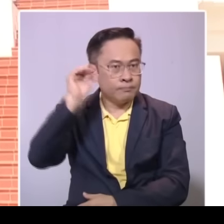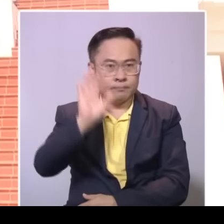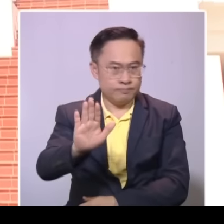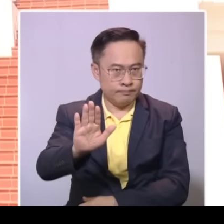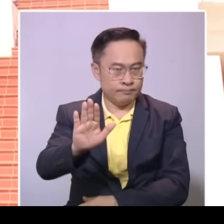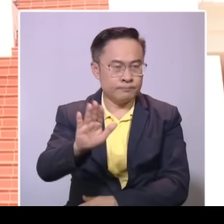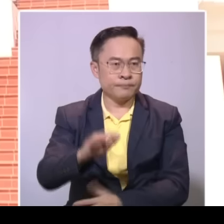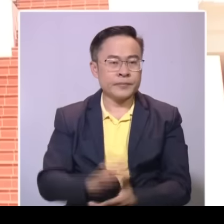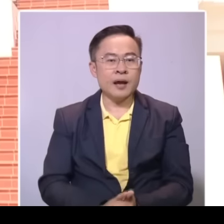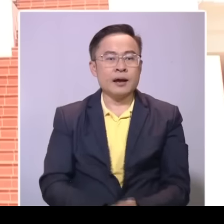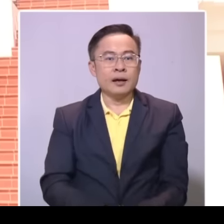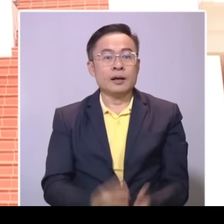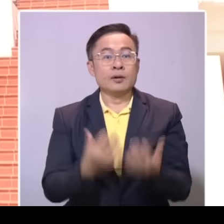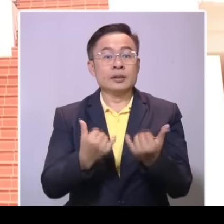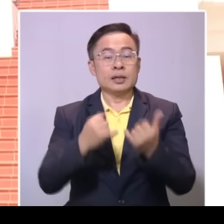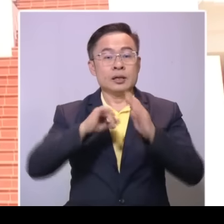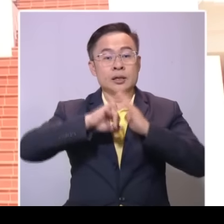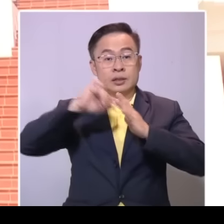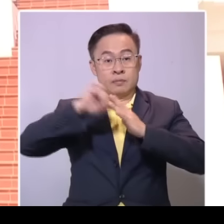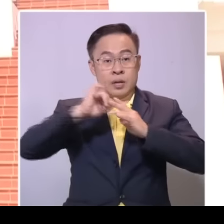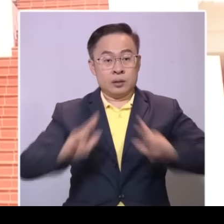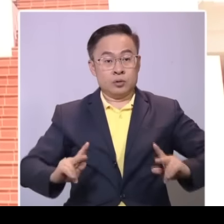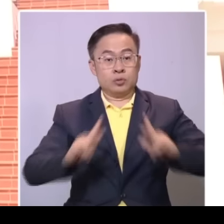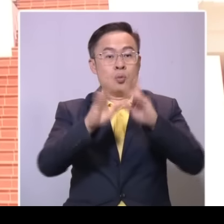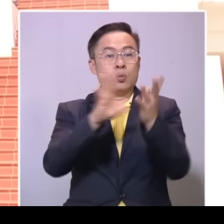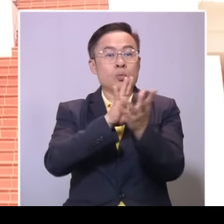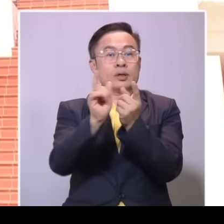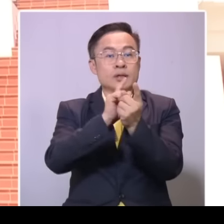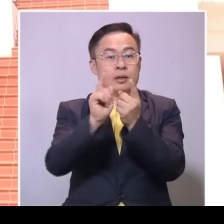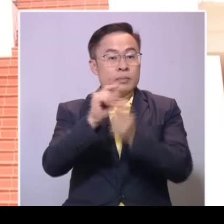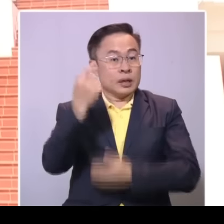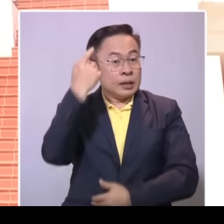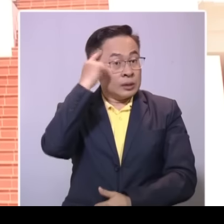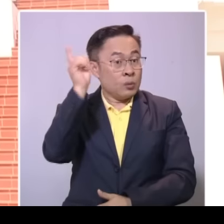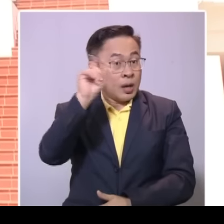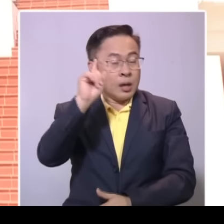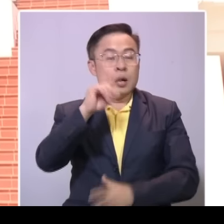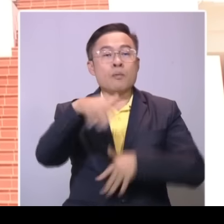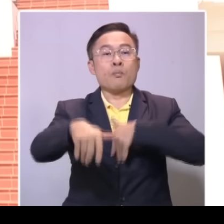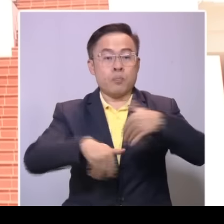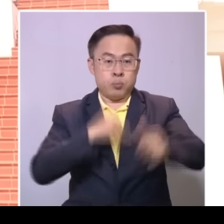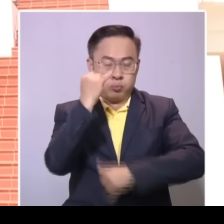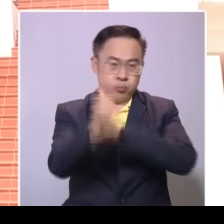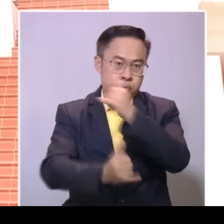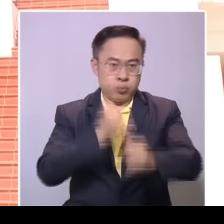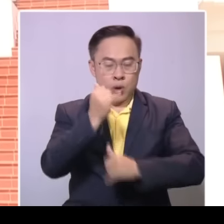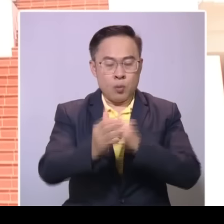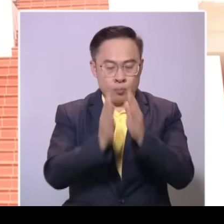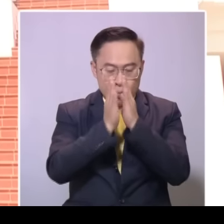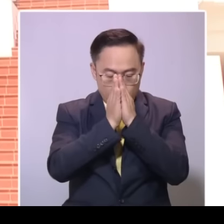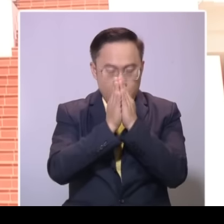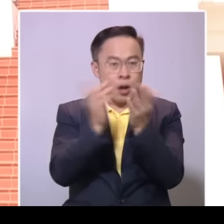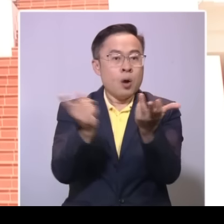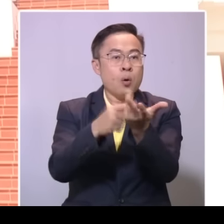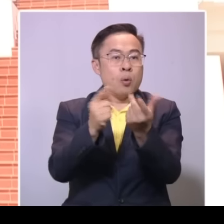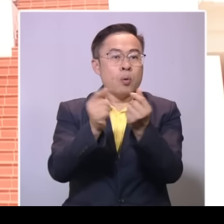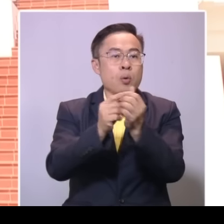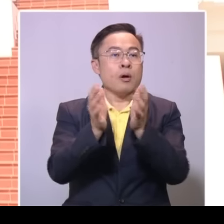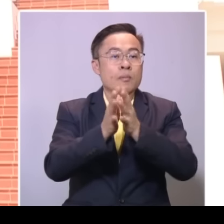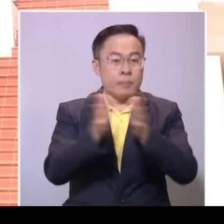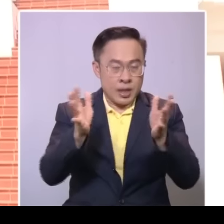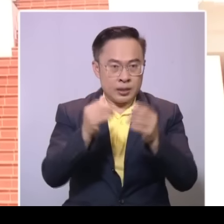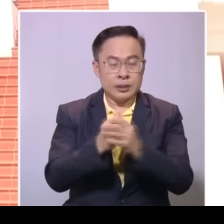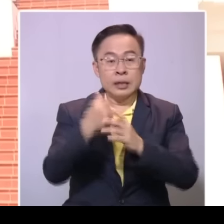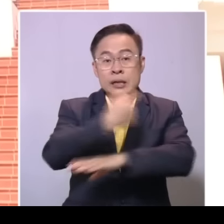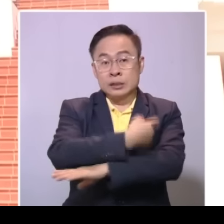นี้จังหวัดเชียงใหม่รวมไปถึงกระทรวงวัฒนธรรมก็คาดการณ์นะคะว่าจะมีประชาชนเข้าสักการะจำนวนมากเลยค่ะวัน